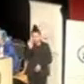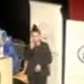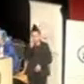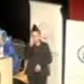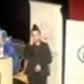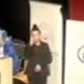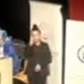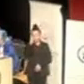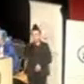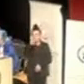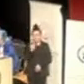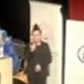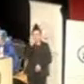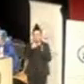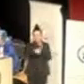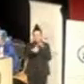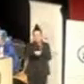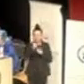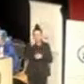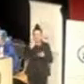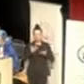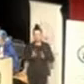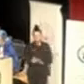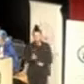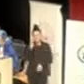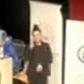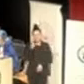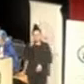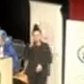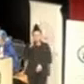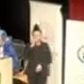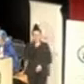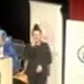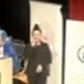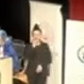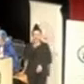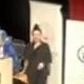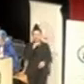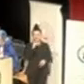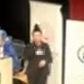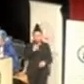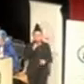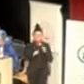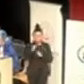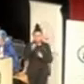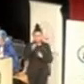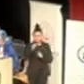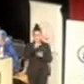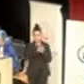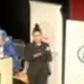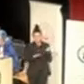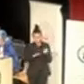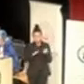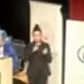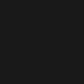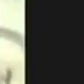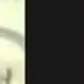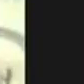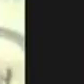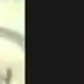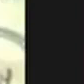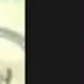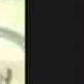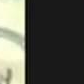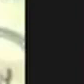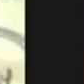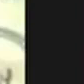18.1.1987 tarihinde Ankara'da doğdu. 2005 yılında Ankara Anadolu Lisesi'ni bitirdi. 2012 yılında Hacettepe Üniversitesi Bilgi Belge Yönetimi